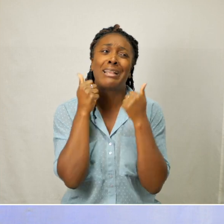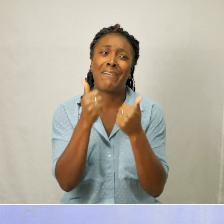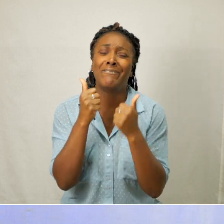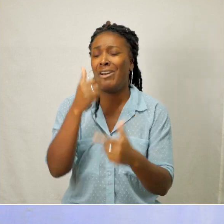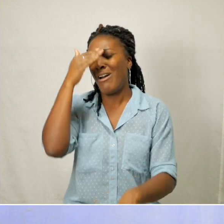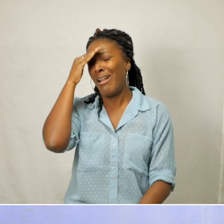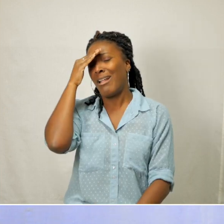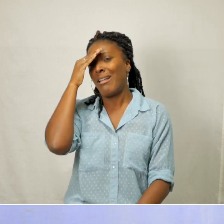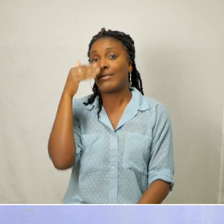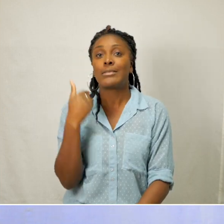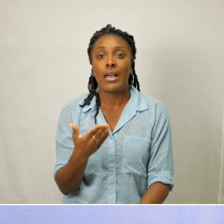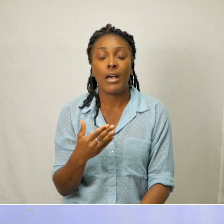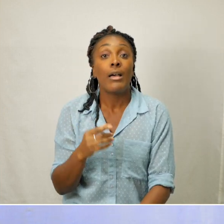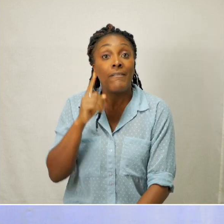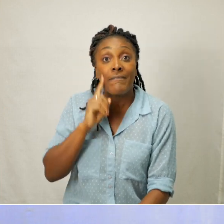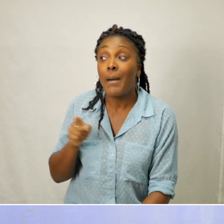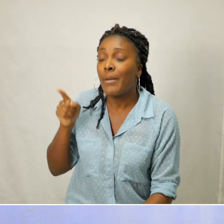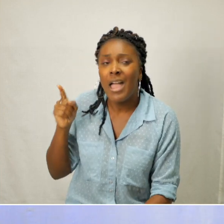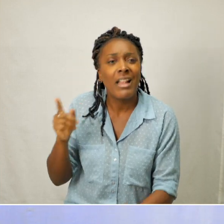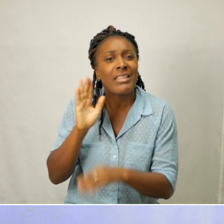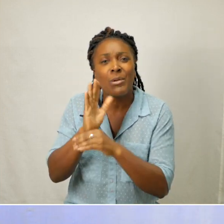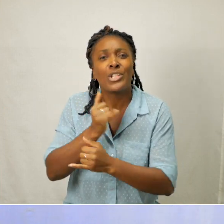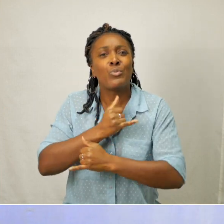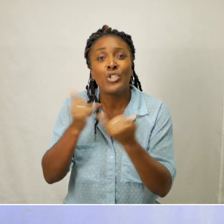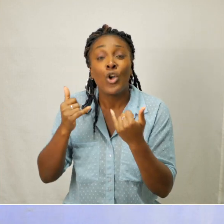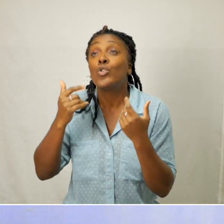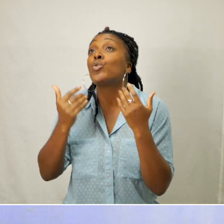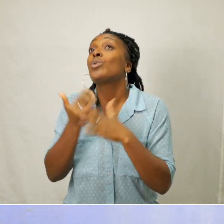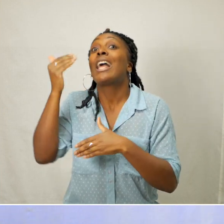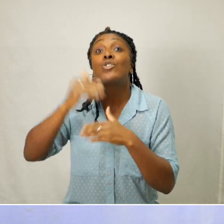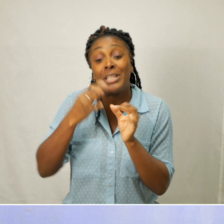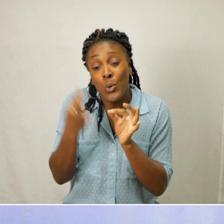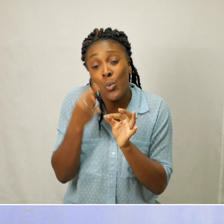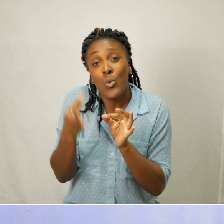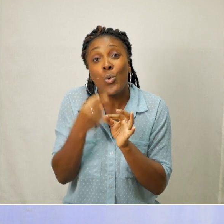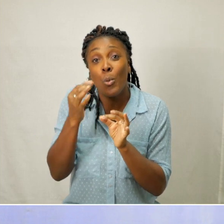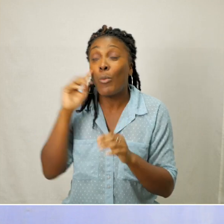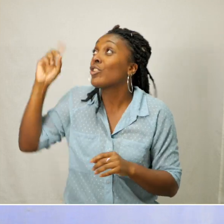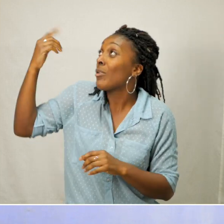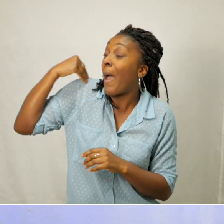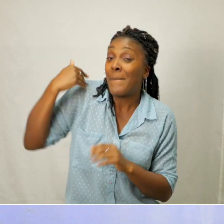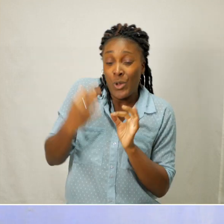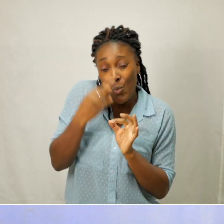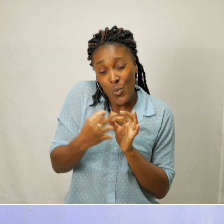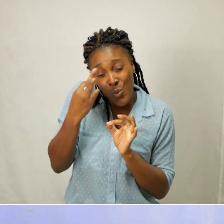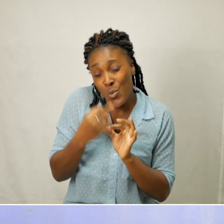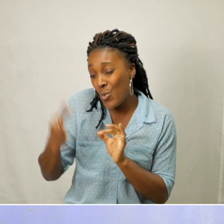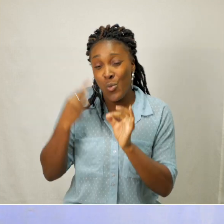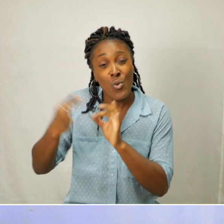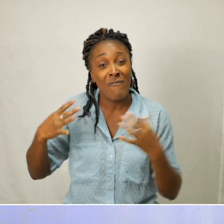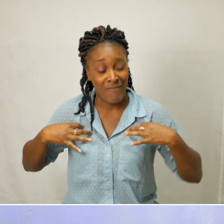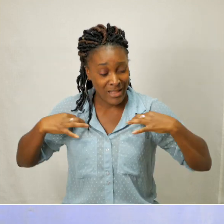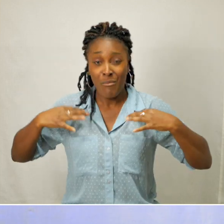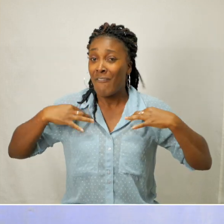eu un cœur pour ceux qui étaient nécessiteux. Elle faisait des vêtements à longueur de journée parce que c'était l'œuvre à laquelle Dieu l'a appelée.